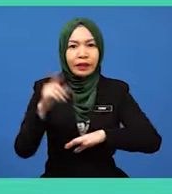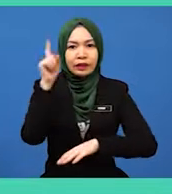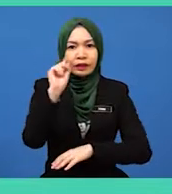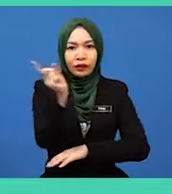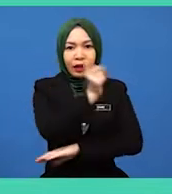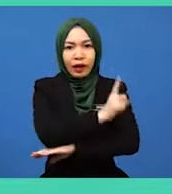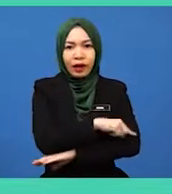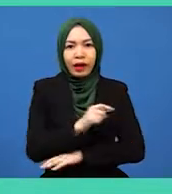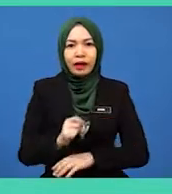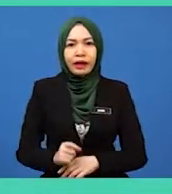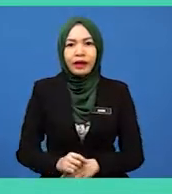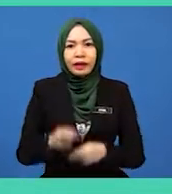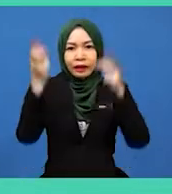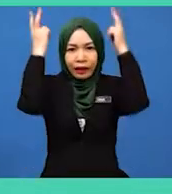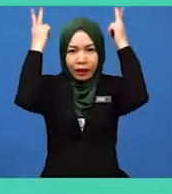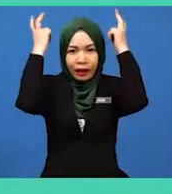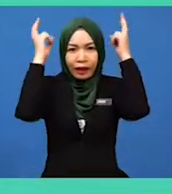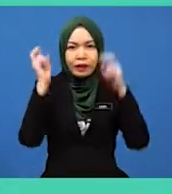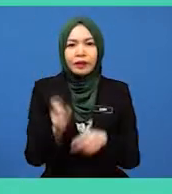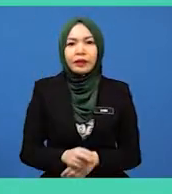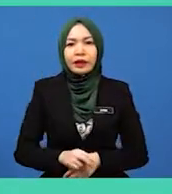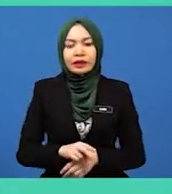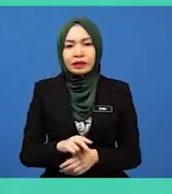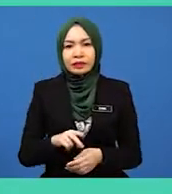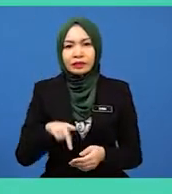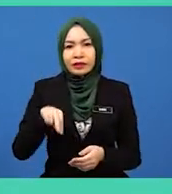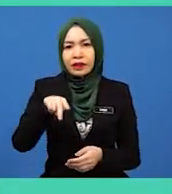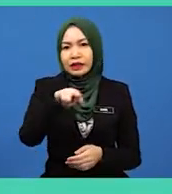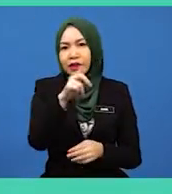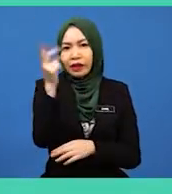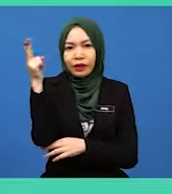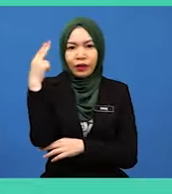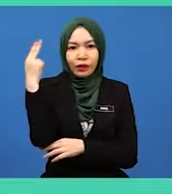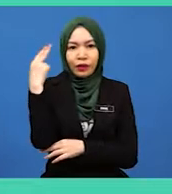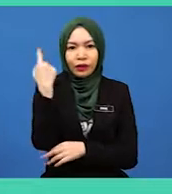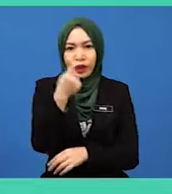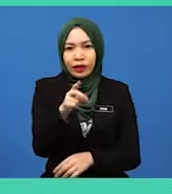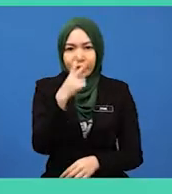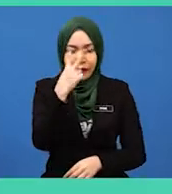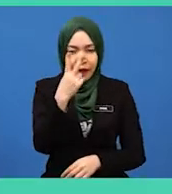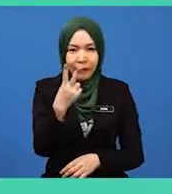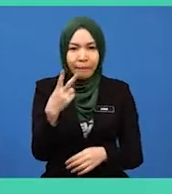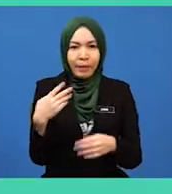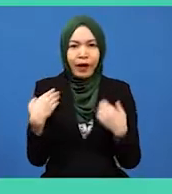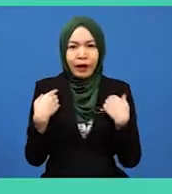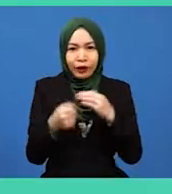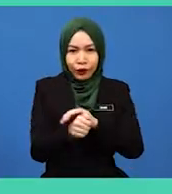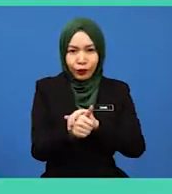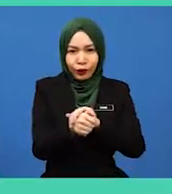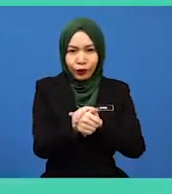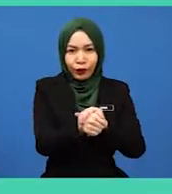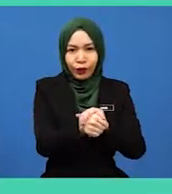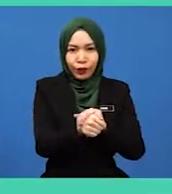arnab bersiar-siar di hutan. Dia ternampak kura-kura sedang